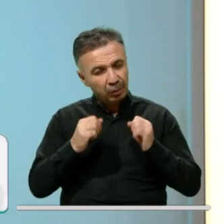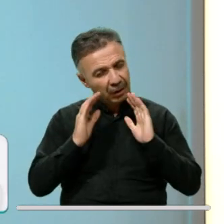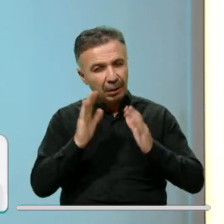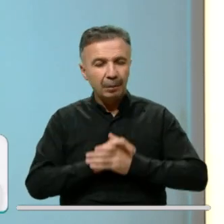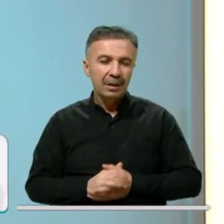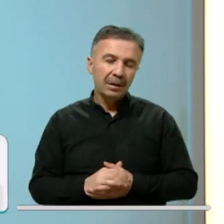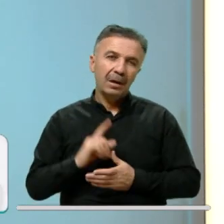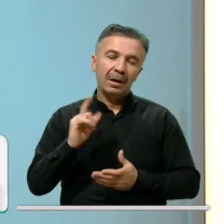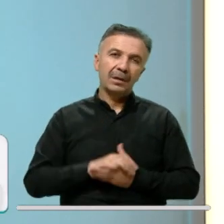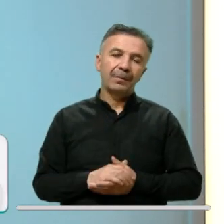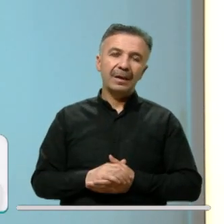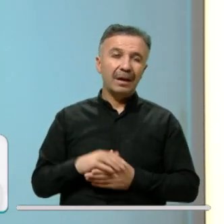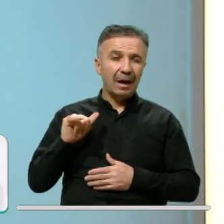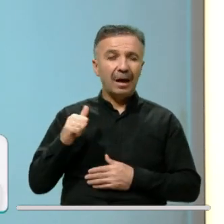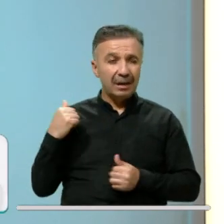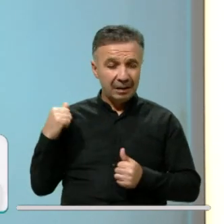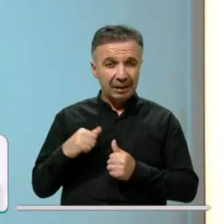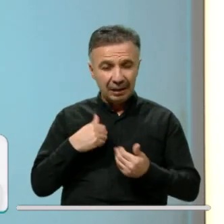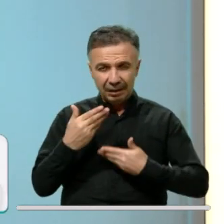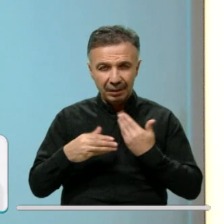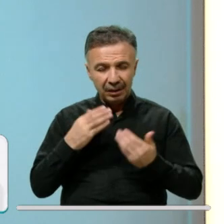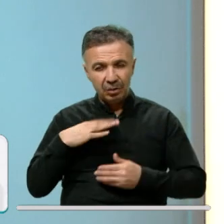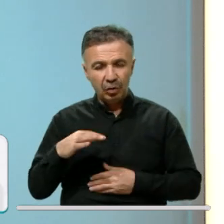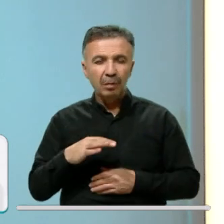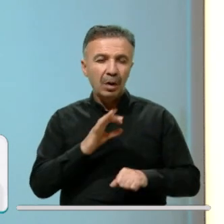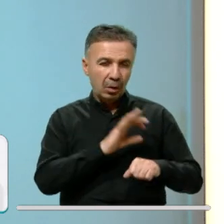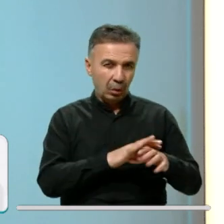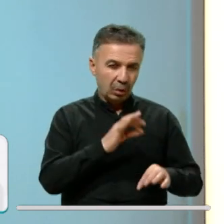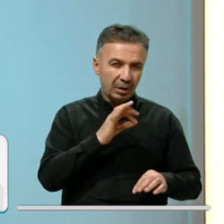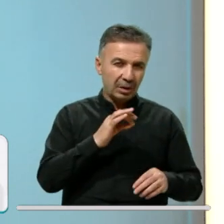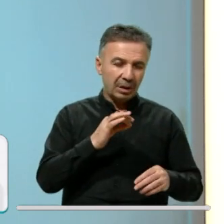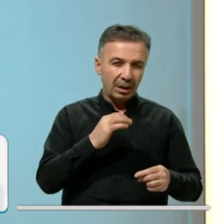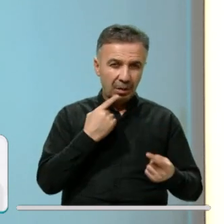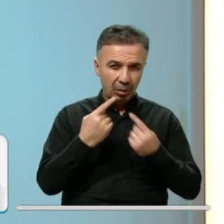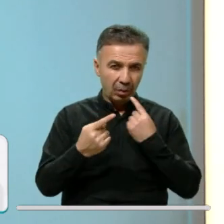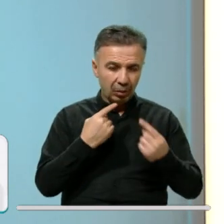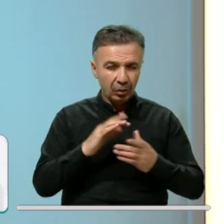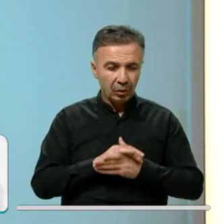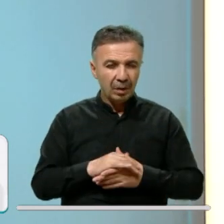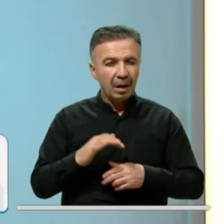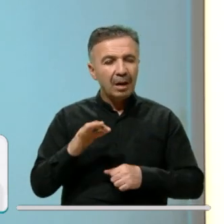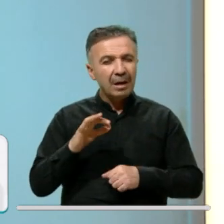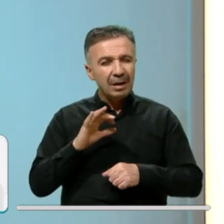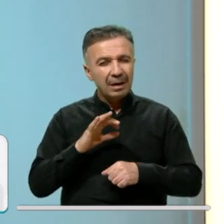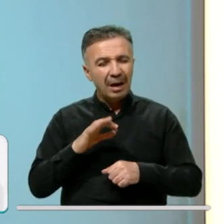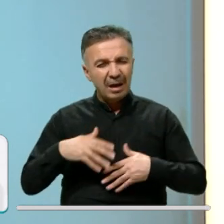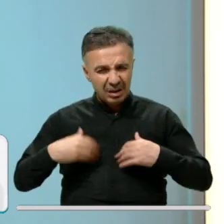ben tekrar aynı şeyi söylemek istiyorum. Doktoruyla istişare etsin, sağlığını riske